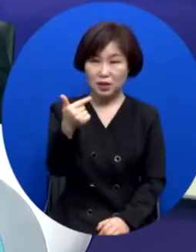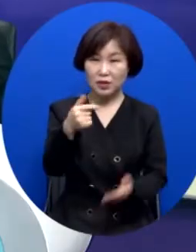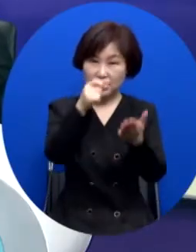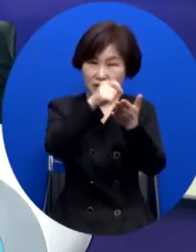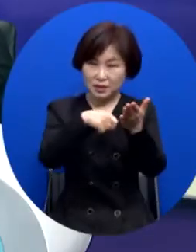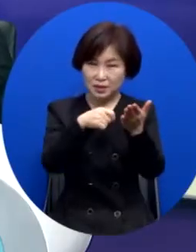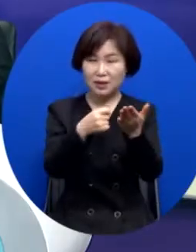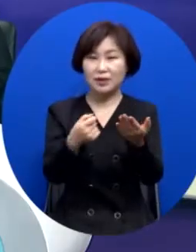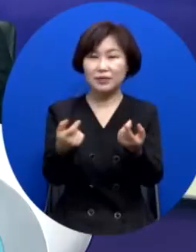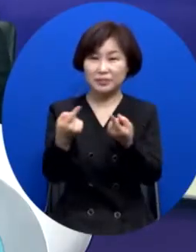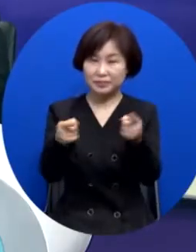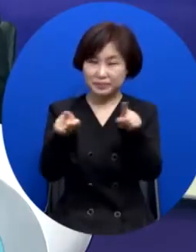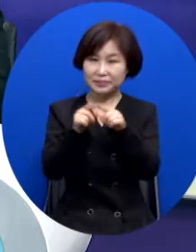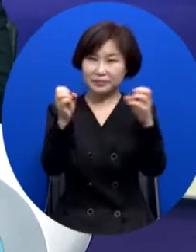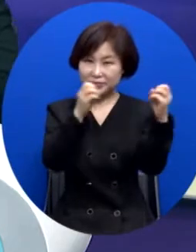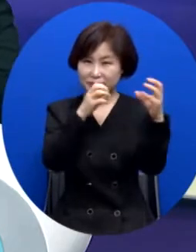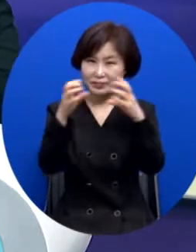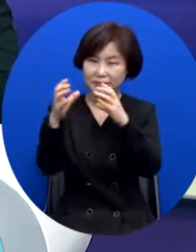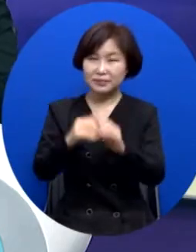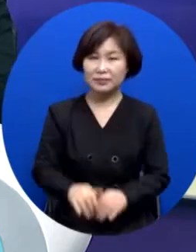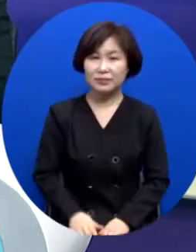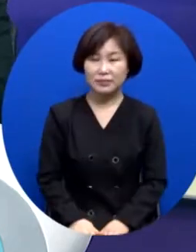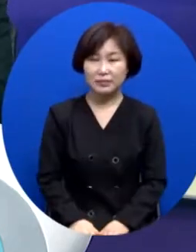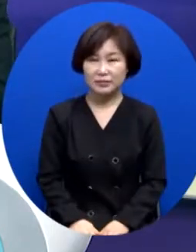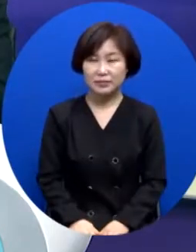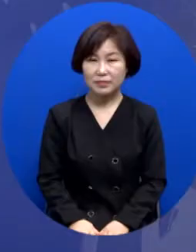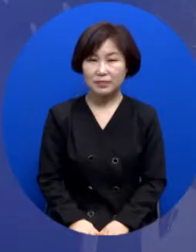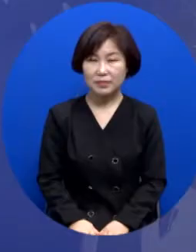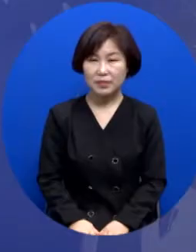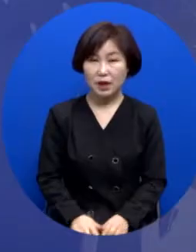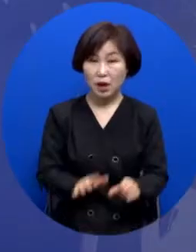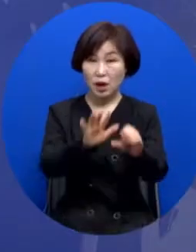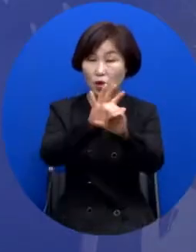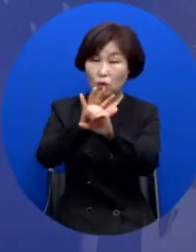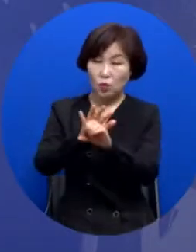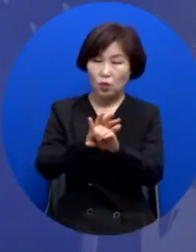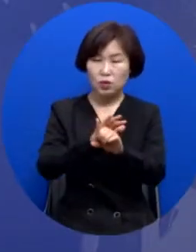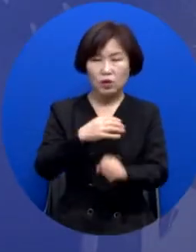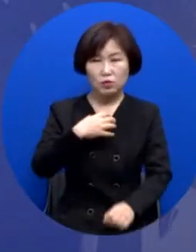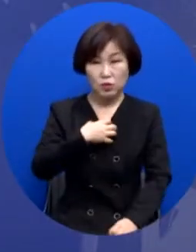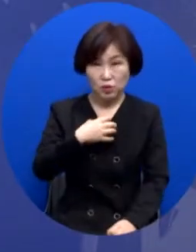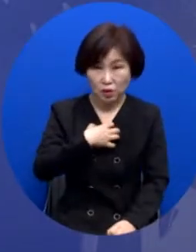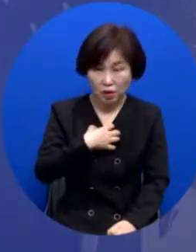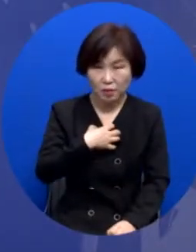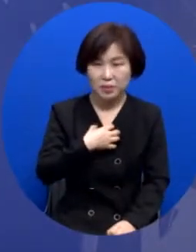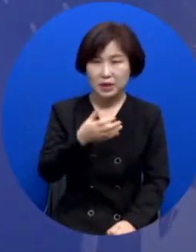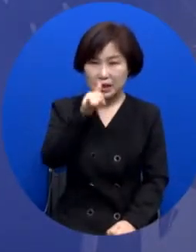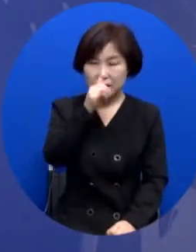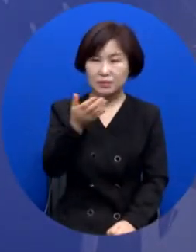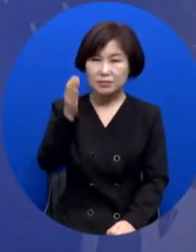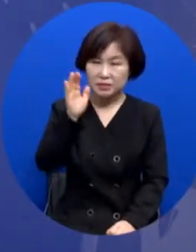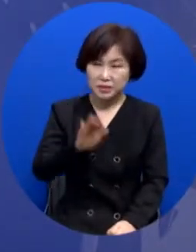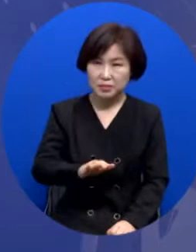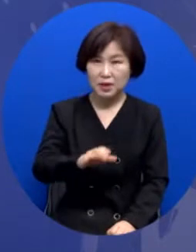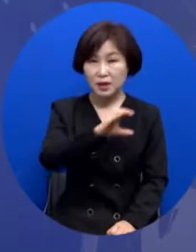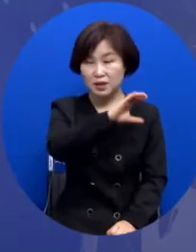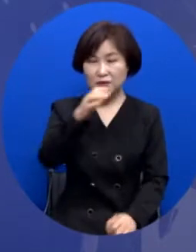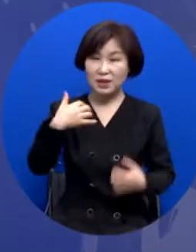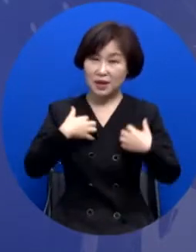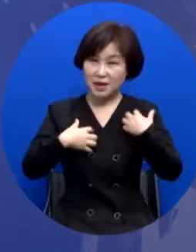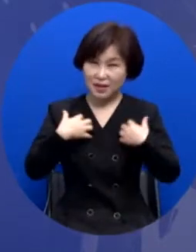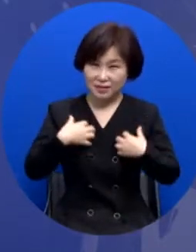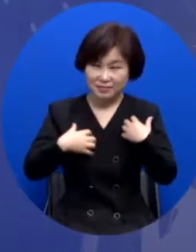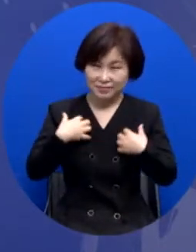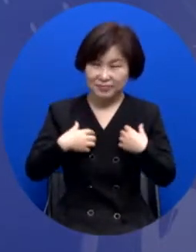안녕하세요. 네, 성탄 예배 현장 어땠습니까? 네, 코로나의 공포도 성탄의 기쁨을 막을 수는 없었습니다. 지난 25일